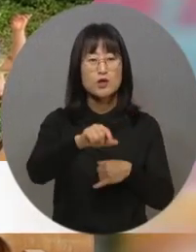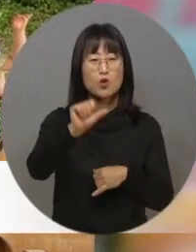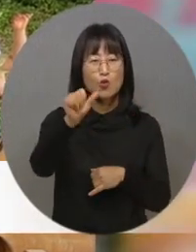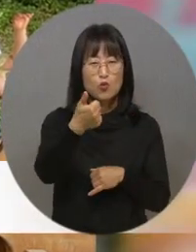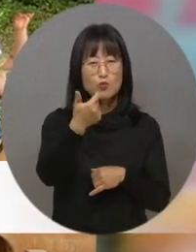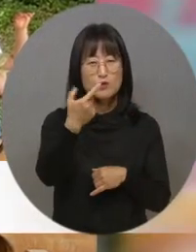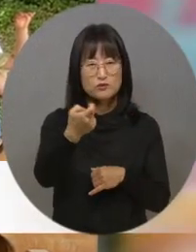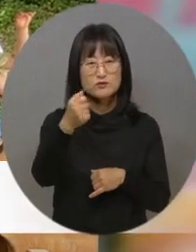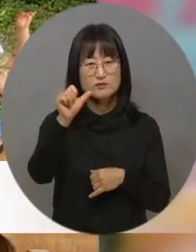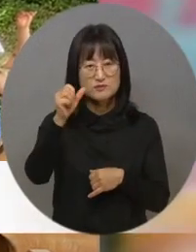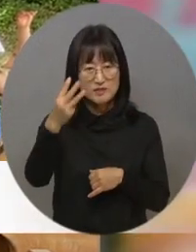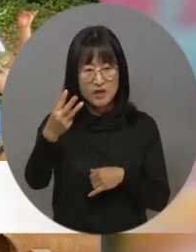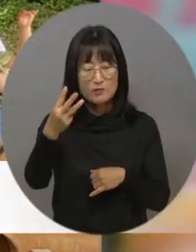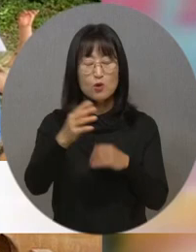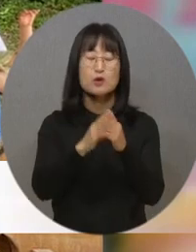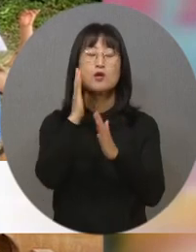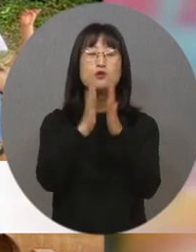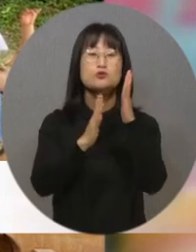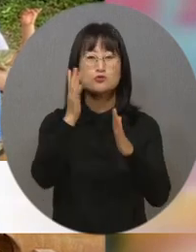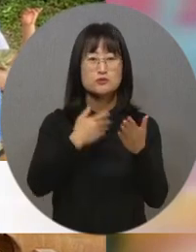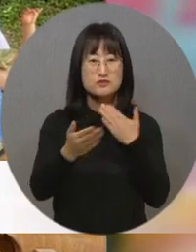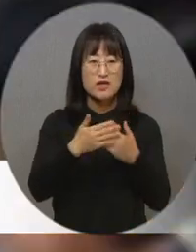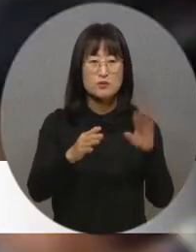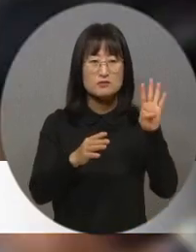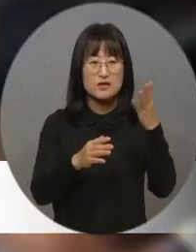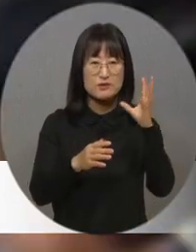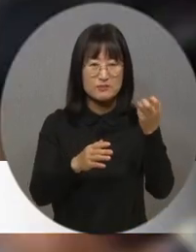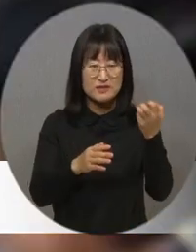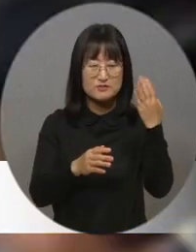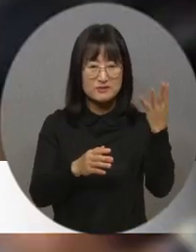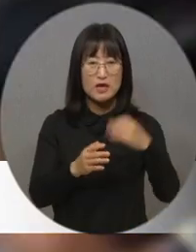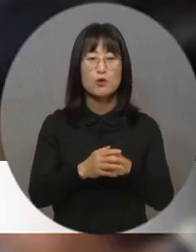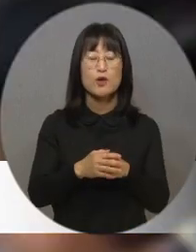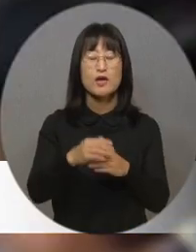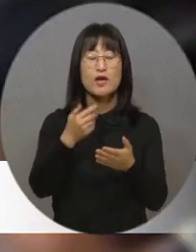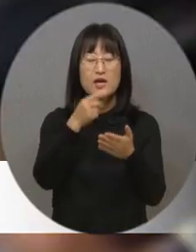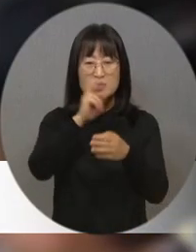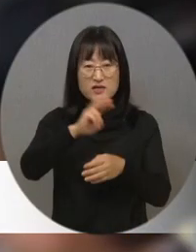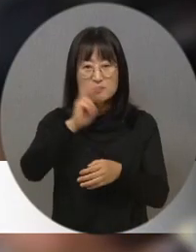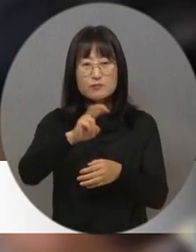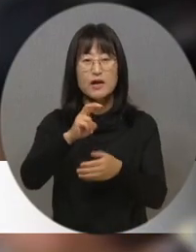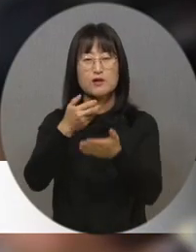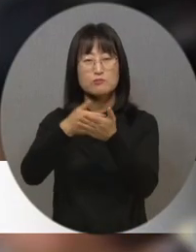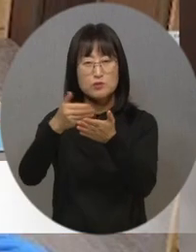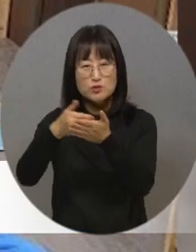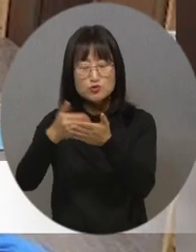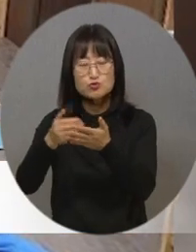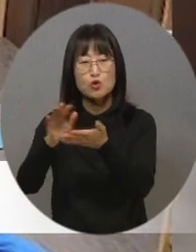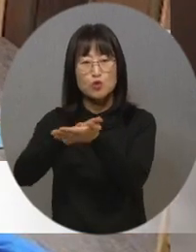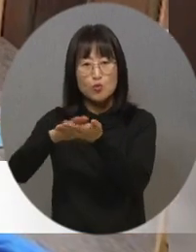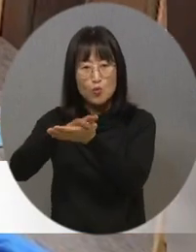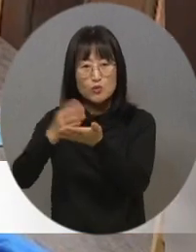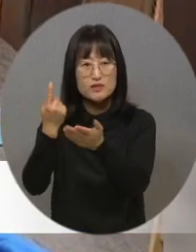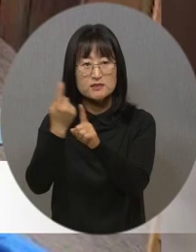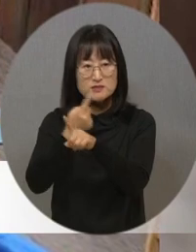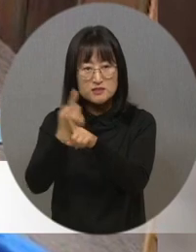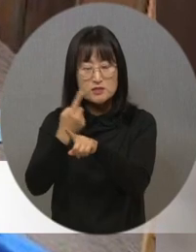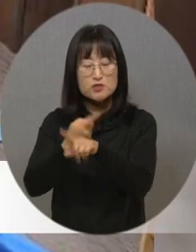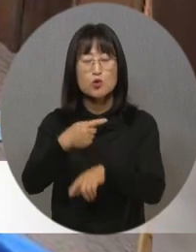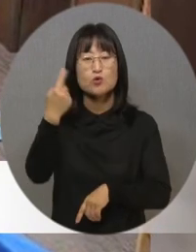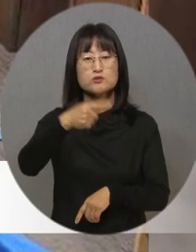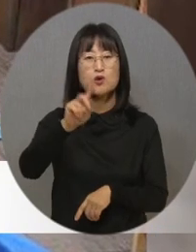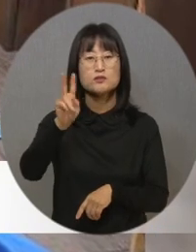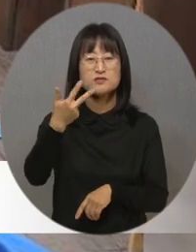3명에게 숲체험 484회 음악 미술 놀이치료 프로그램 173회